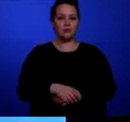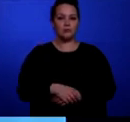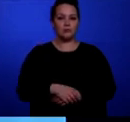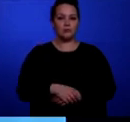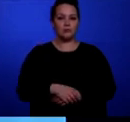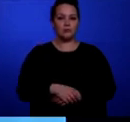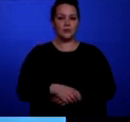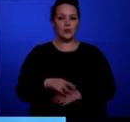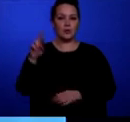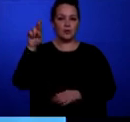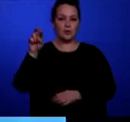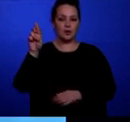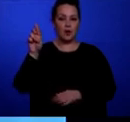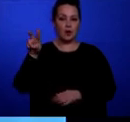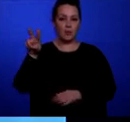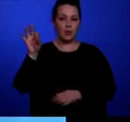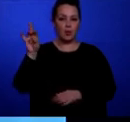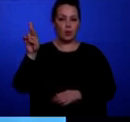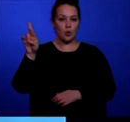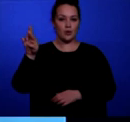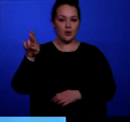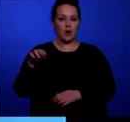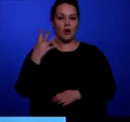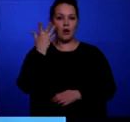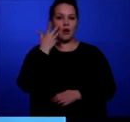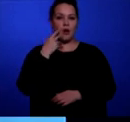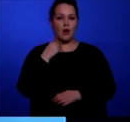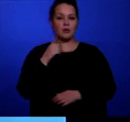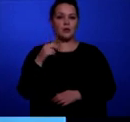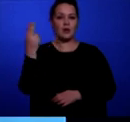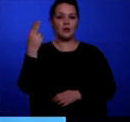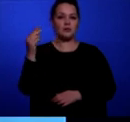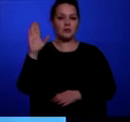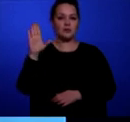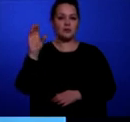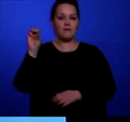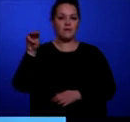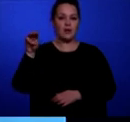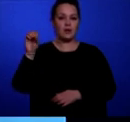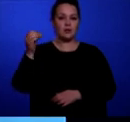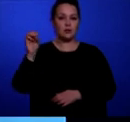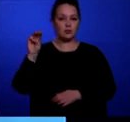Цветет яблоня. Когда цветет яблоня?